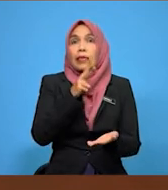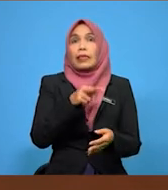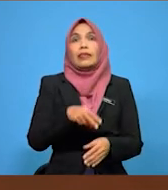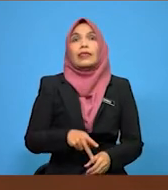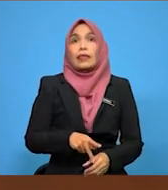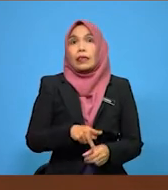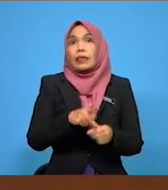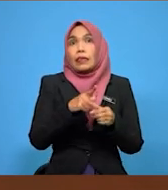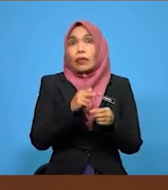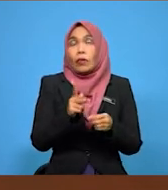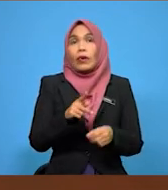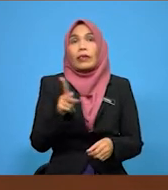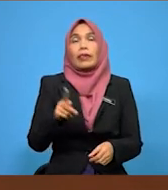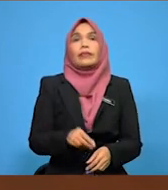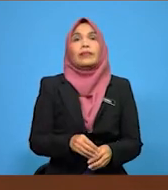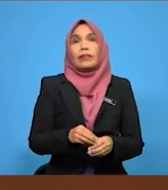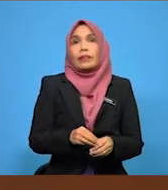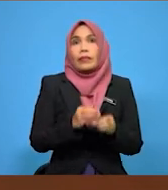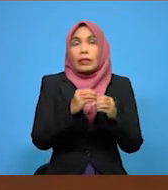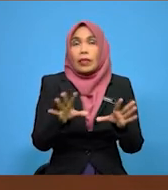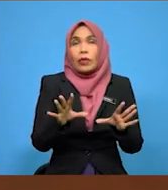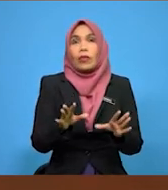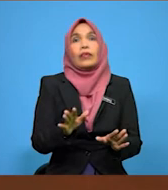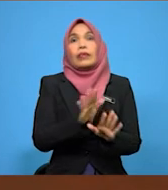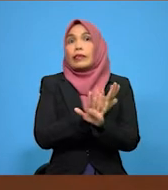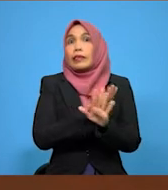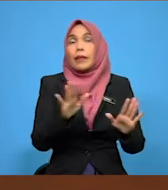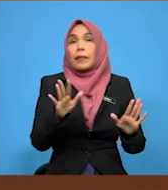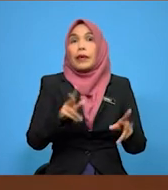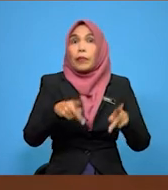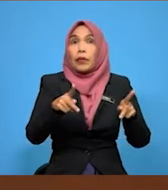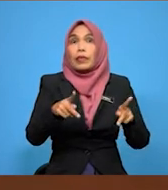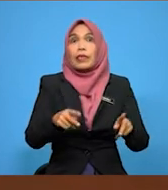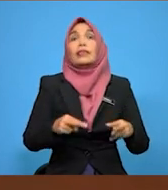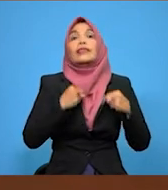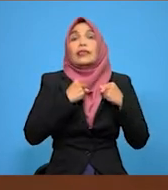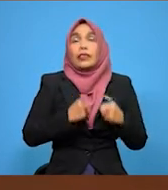telur tanpa melalui proses persenyawaan dengan ayam jantan.